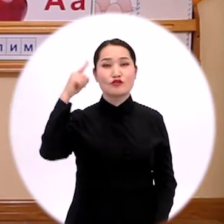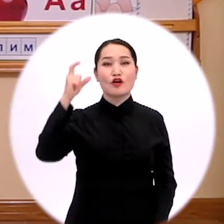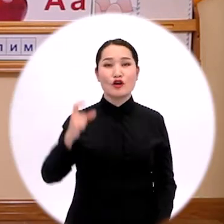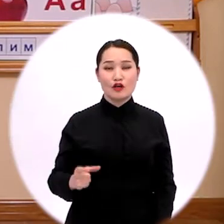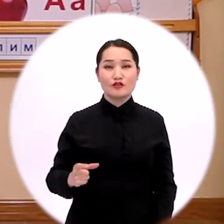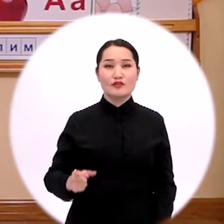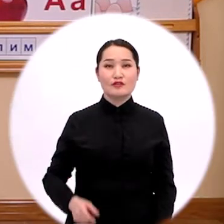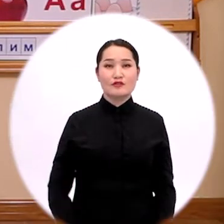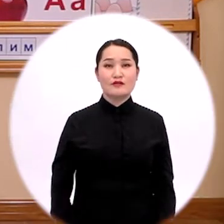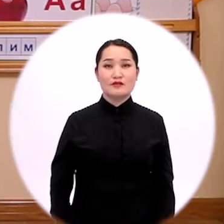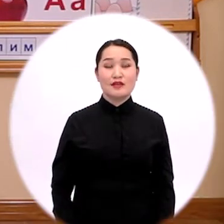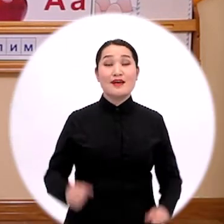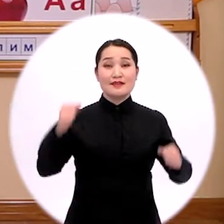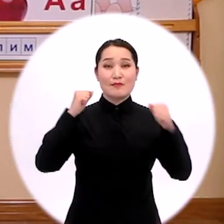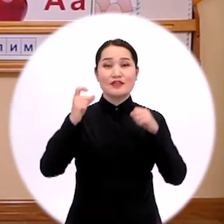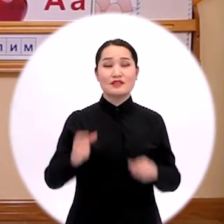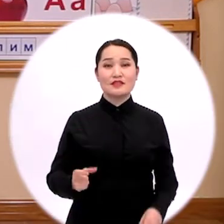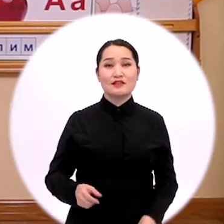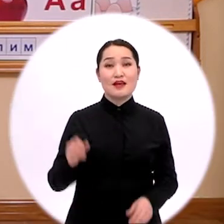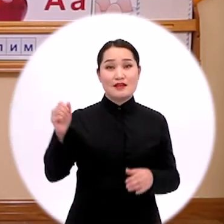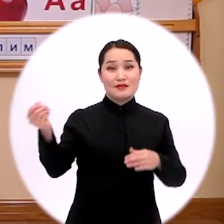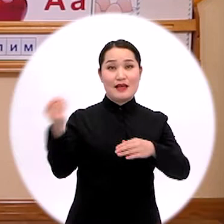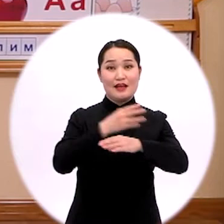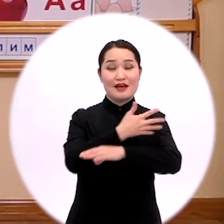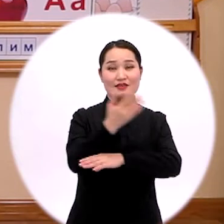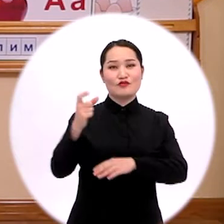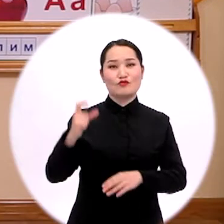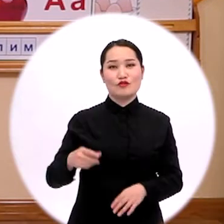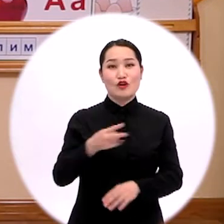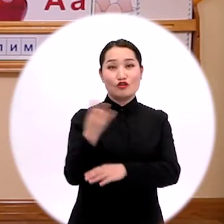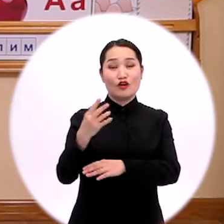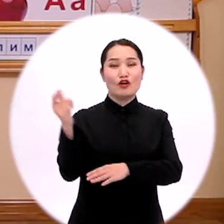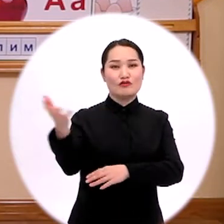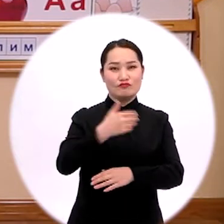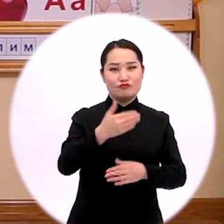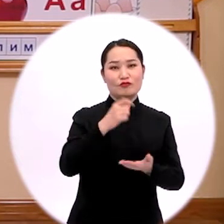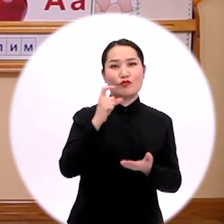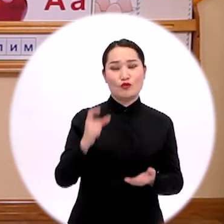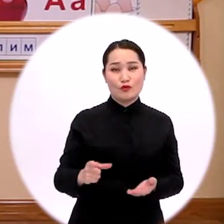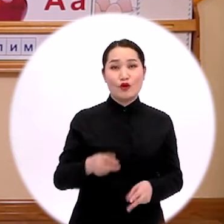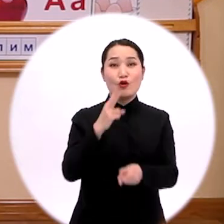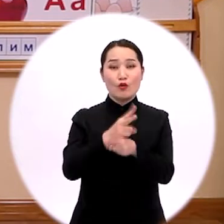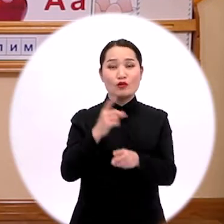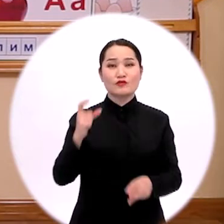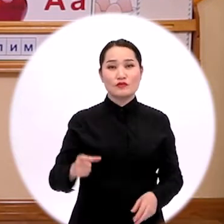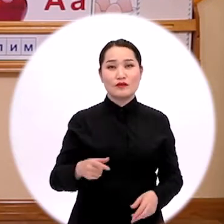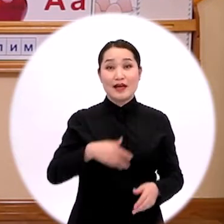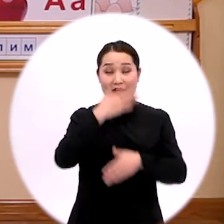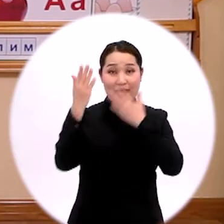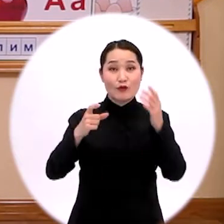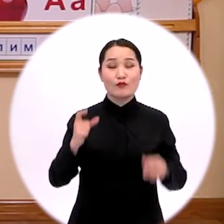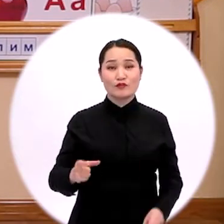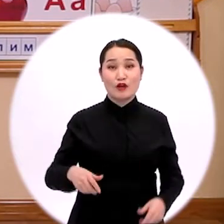зохиолч, тамирчин, тариачин, ногоочин, хуульч,